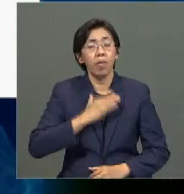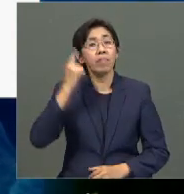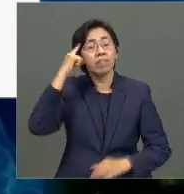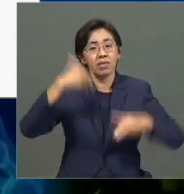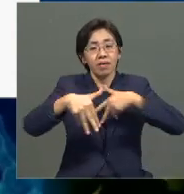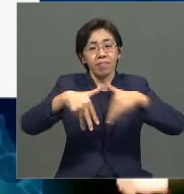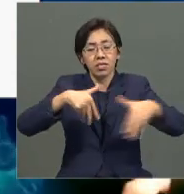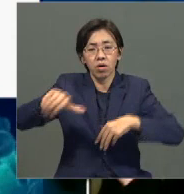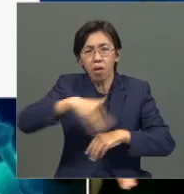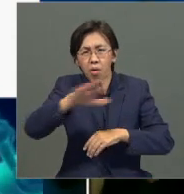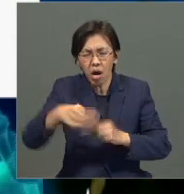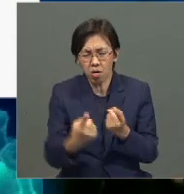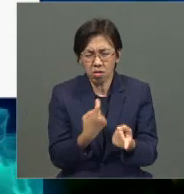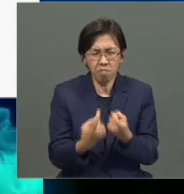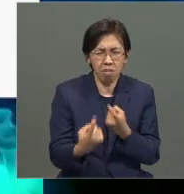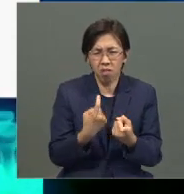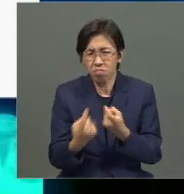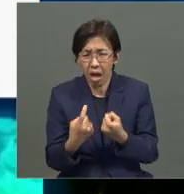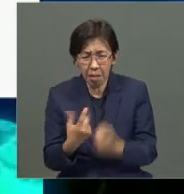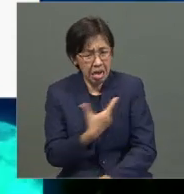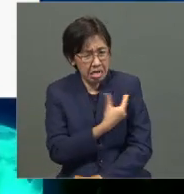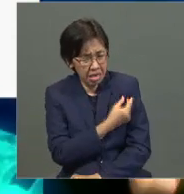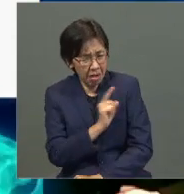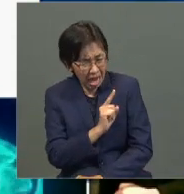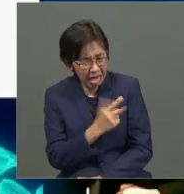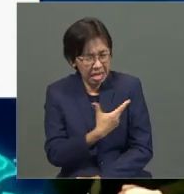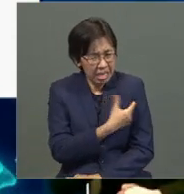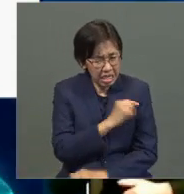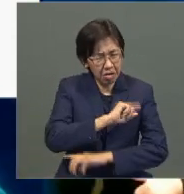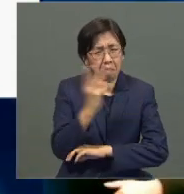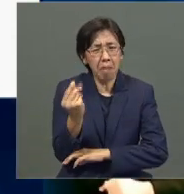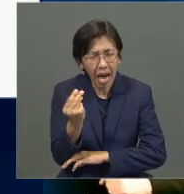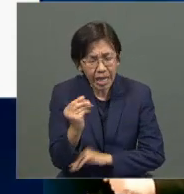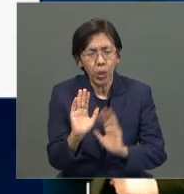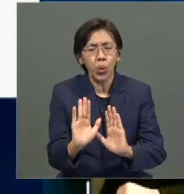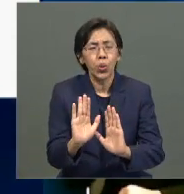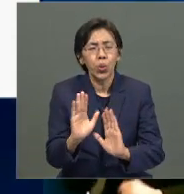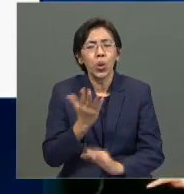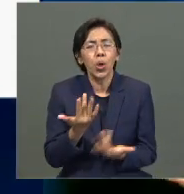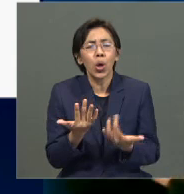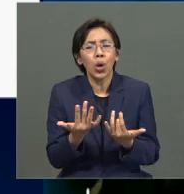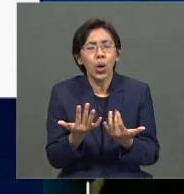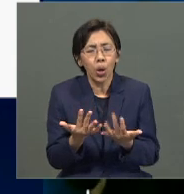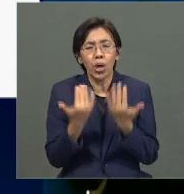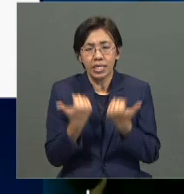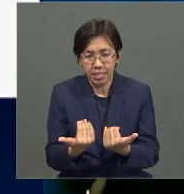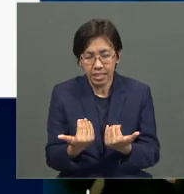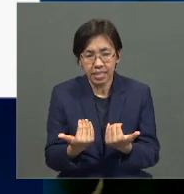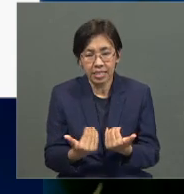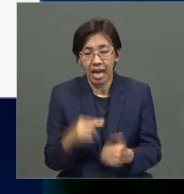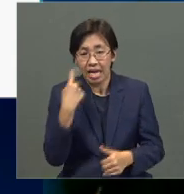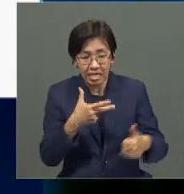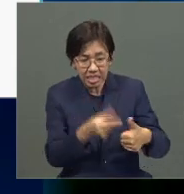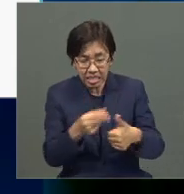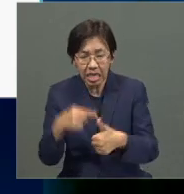าชนก็สอบถามกันมาเยอะนะครับว่าแล้วจะได้รับวัคซีนเมื่อไหร่อย่างไรก็คงนำเรียนว่าขณะนี้การระบุคนที่จะรับวัค